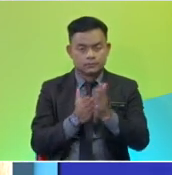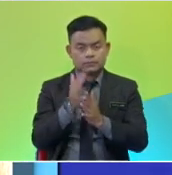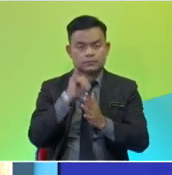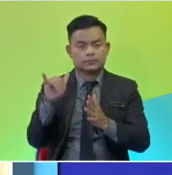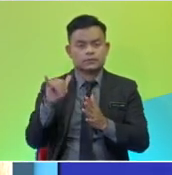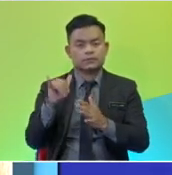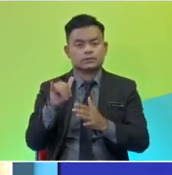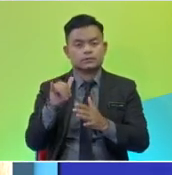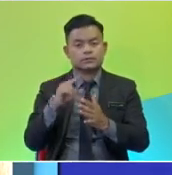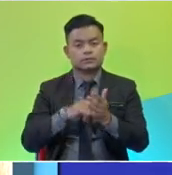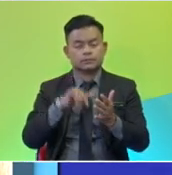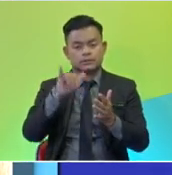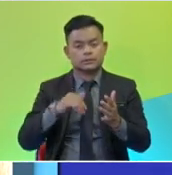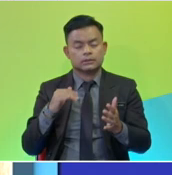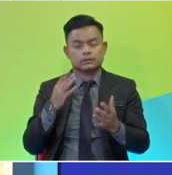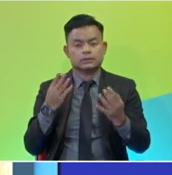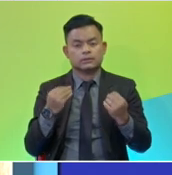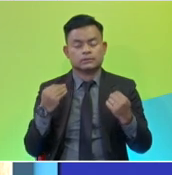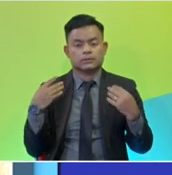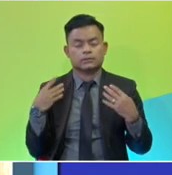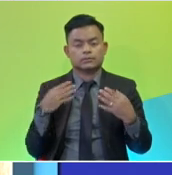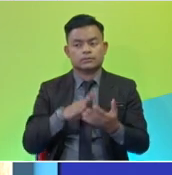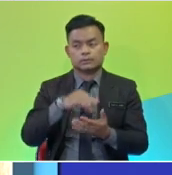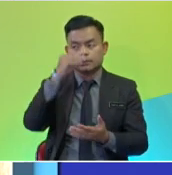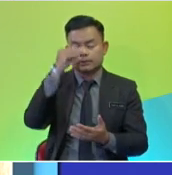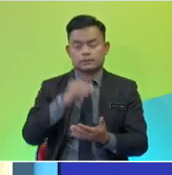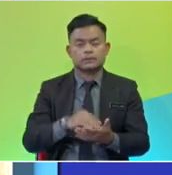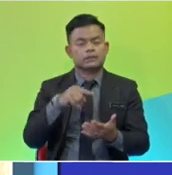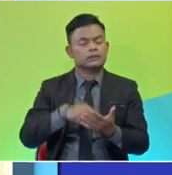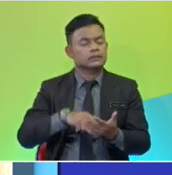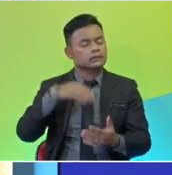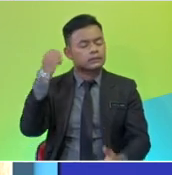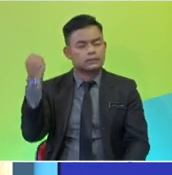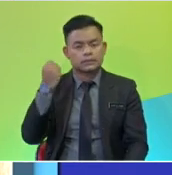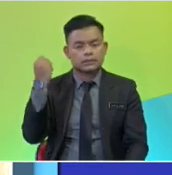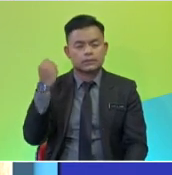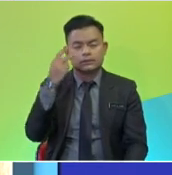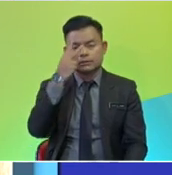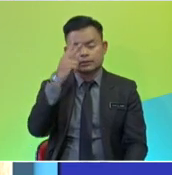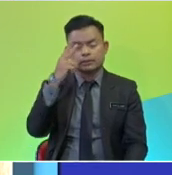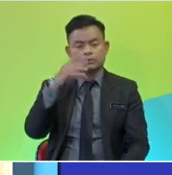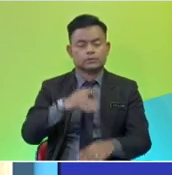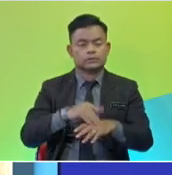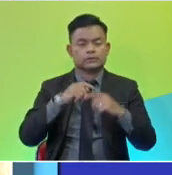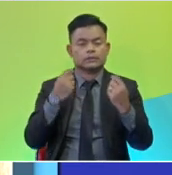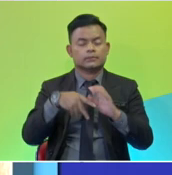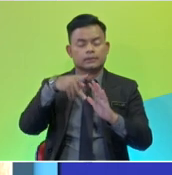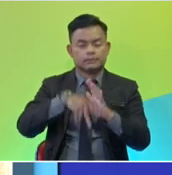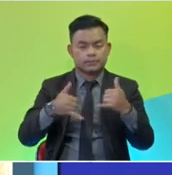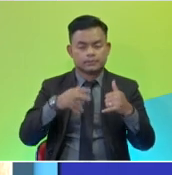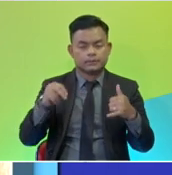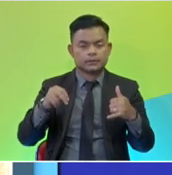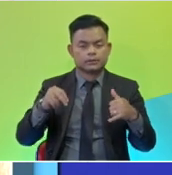yang mana kita dah belajar Oh ini Cikgu ini sering kali tok tengok di taman permainan berlakunya